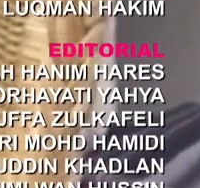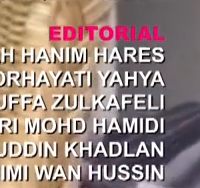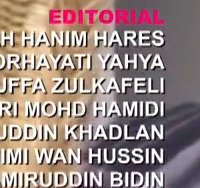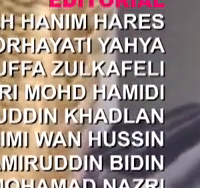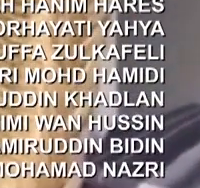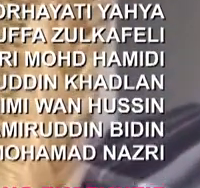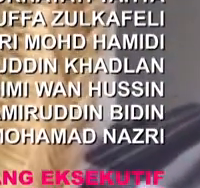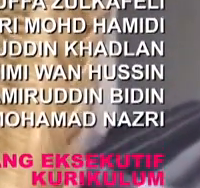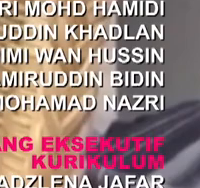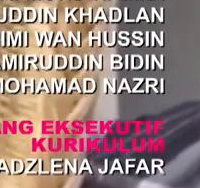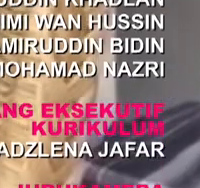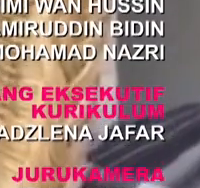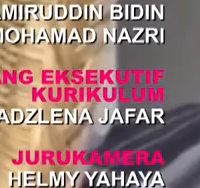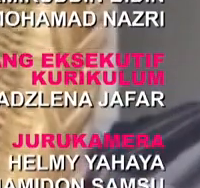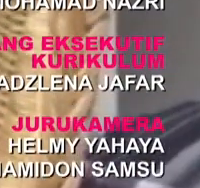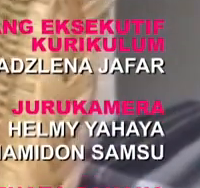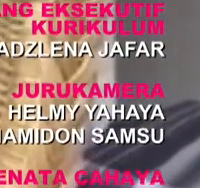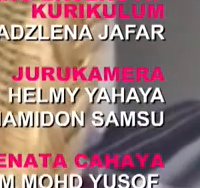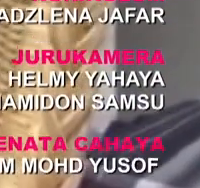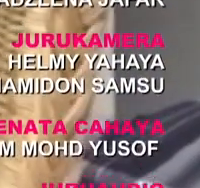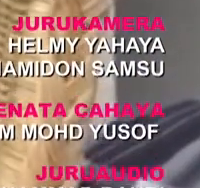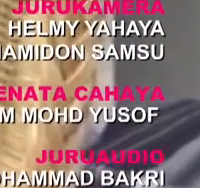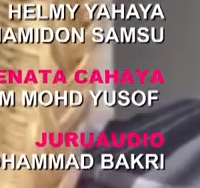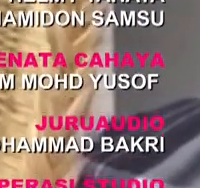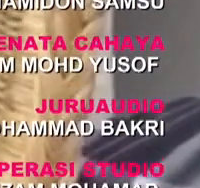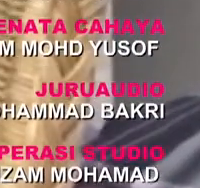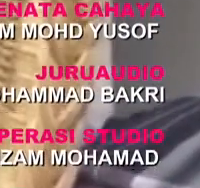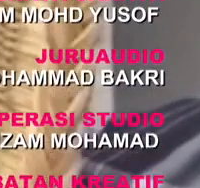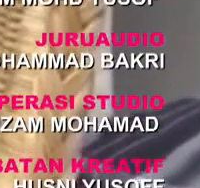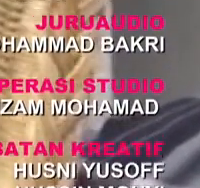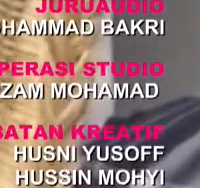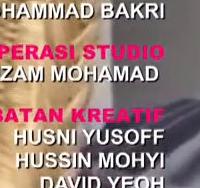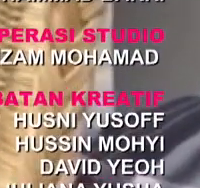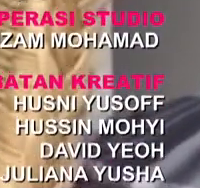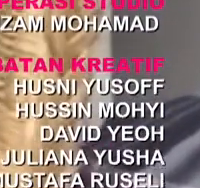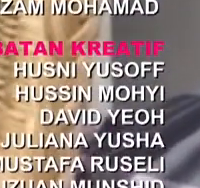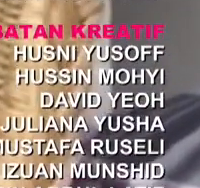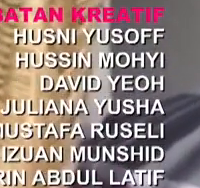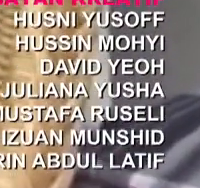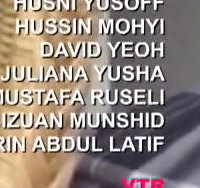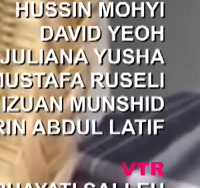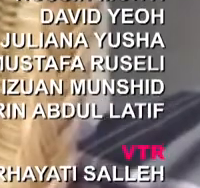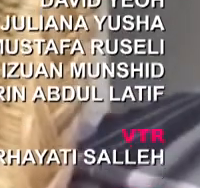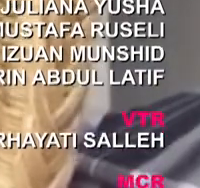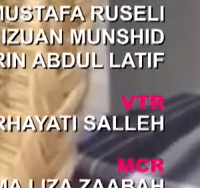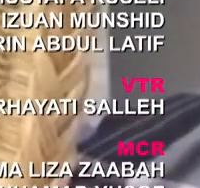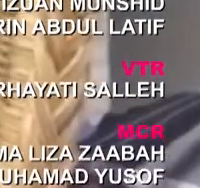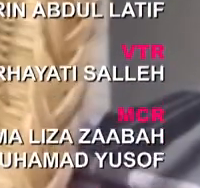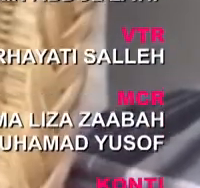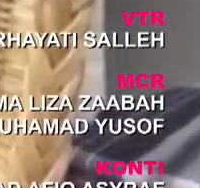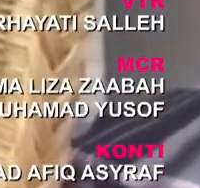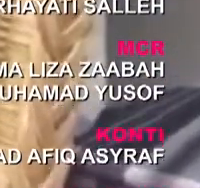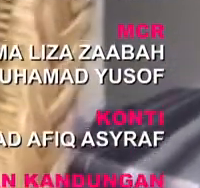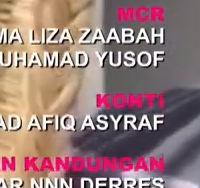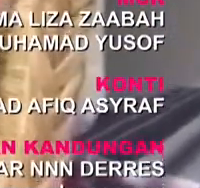sejak dari kecil lagi Baginda belajar dan mengamalkan ajak berdagang kejujuran dan akan berdagang